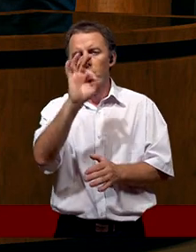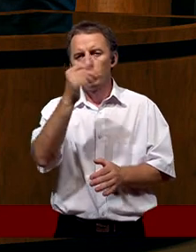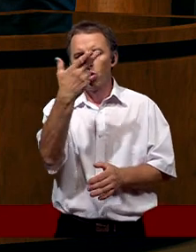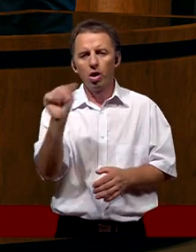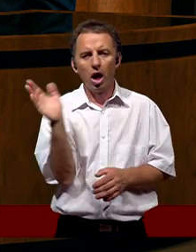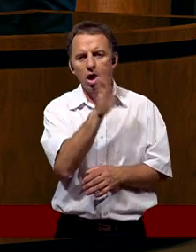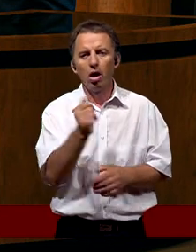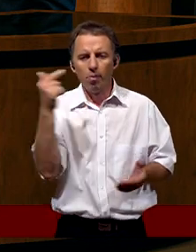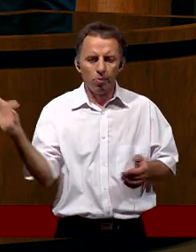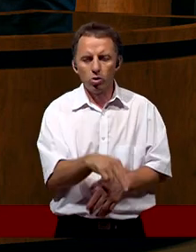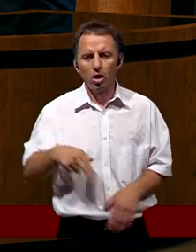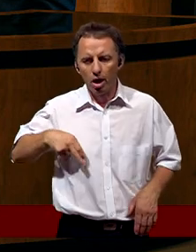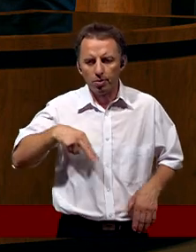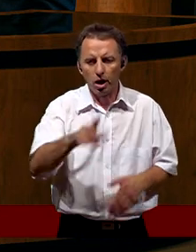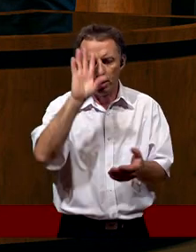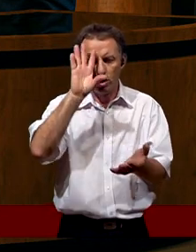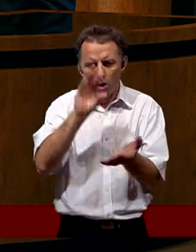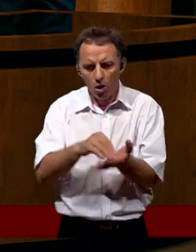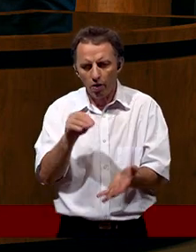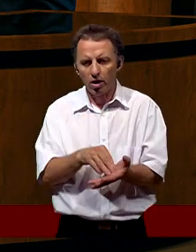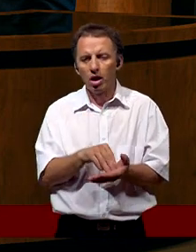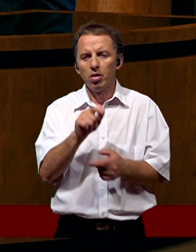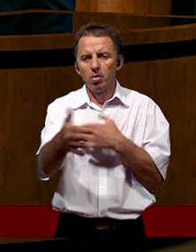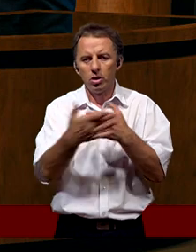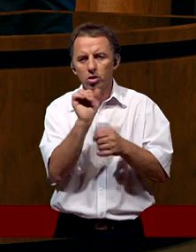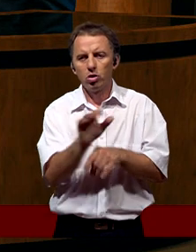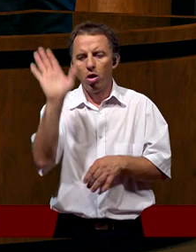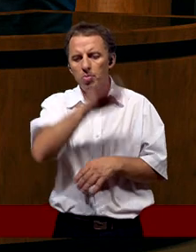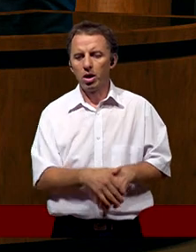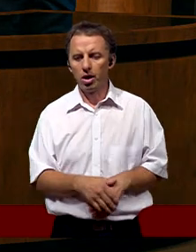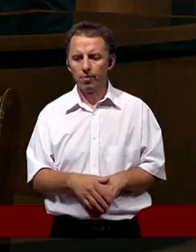Jonasza. On musiał przejść przez to doświadczenie, żeby się zbliżyć do Boga.